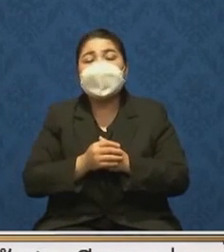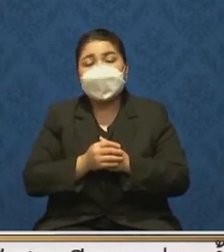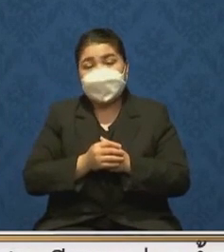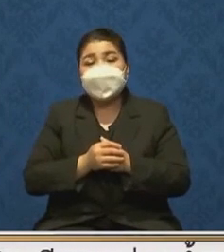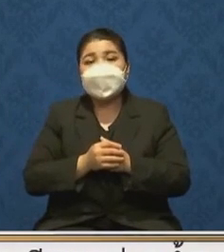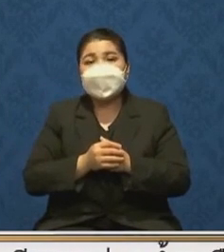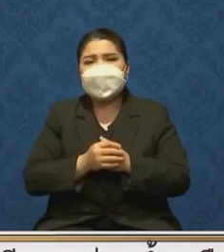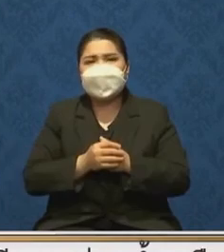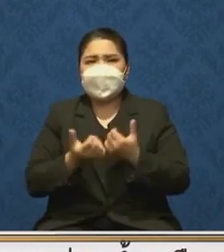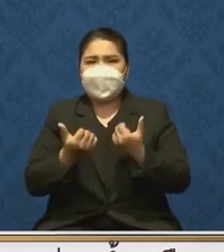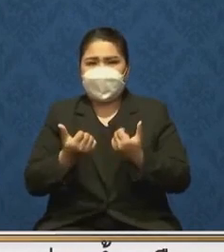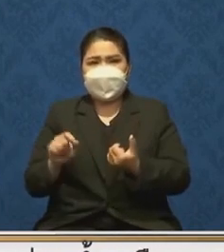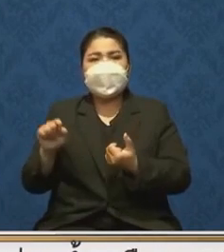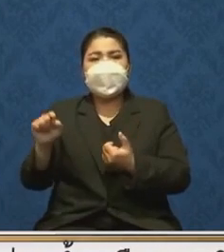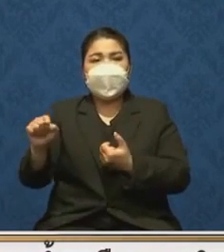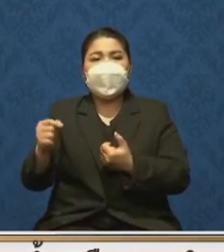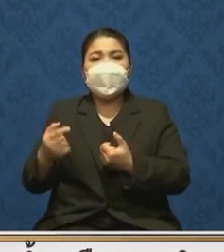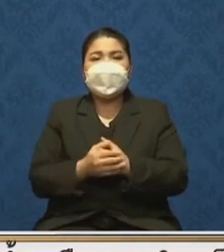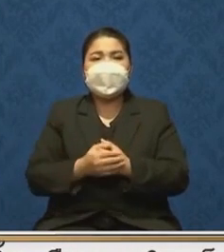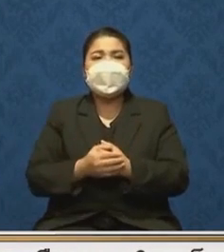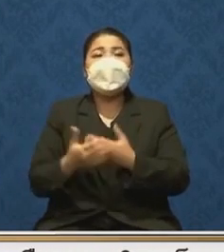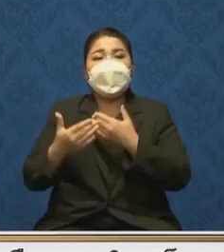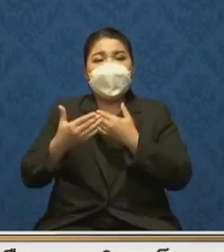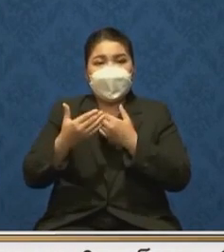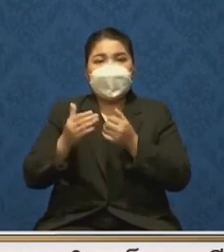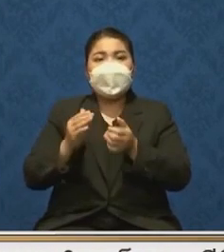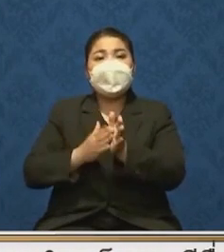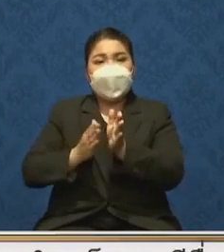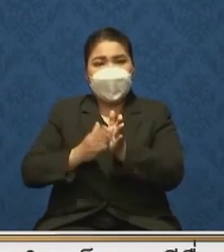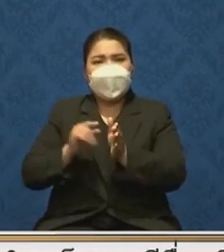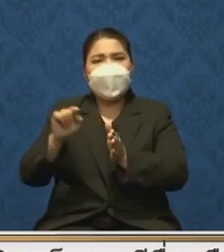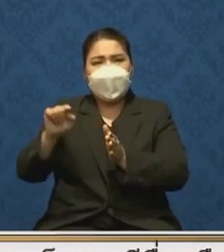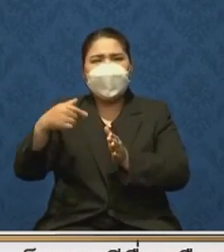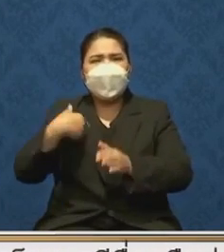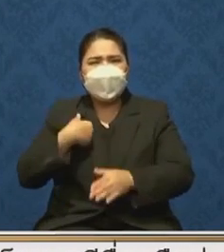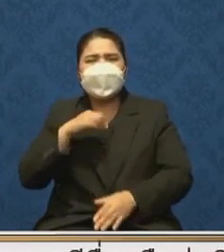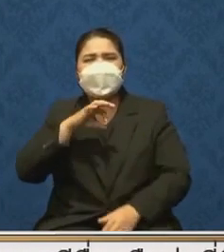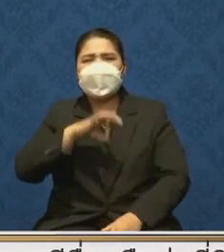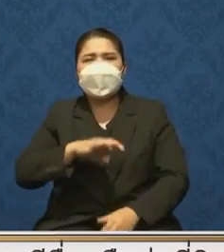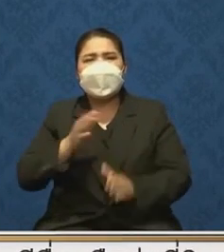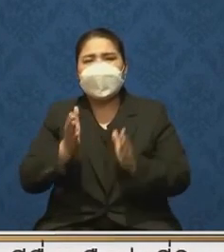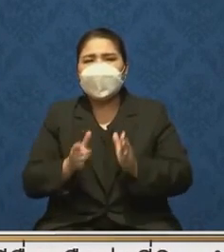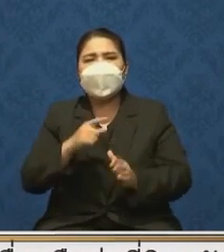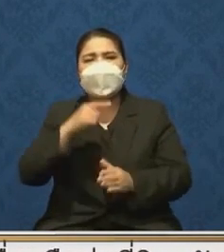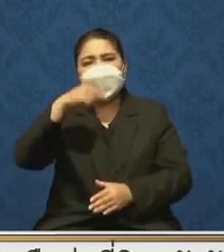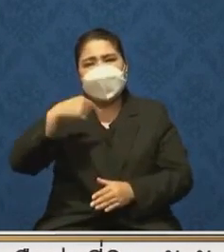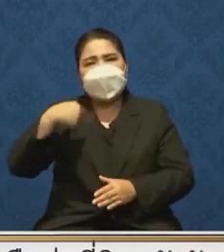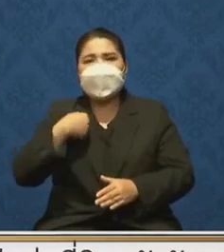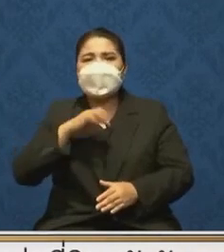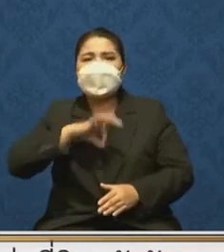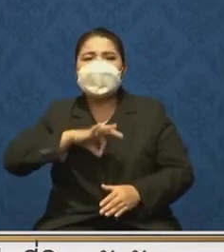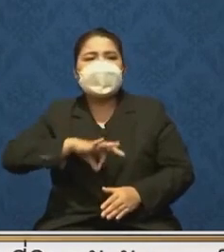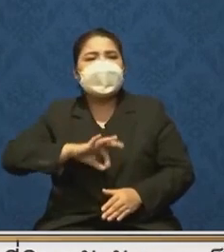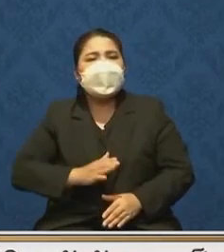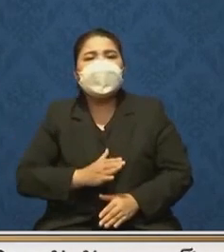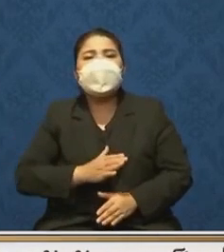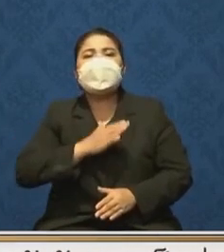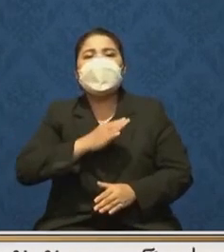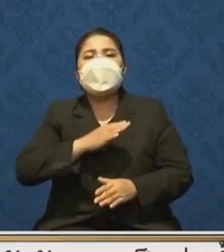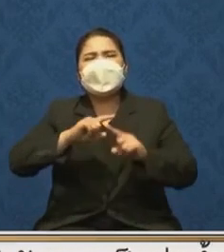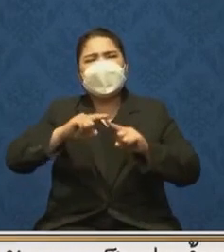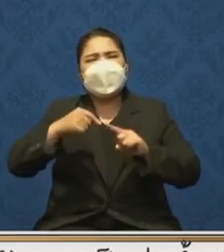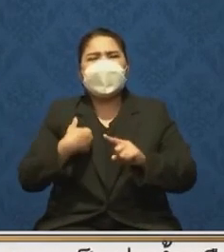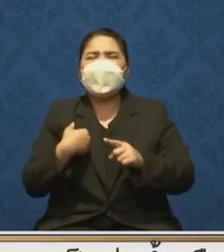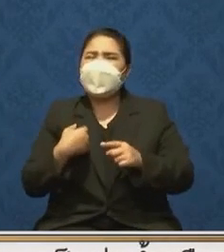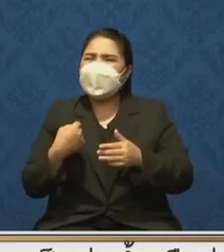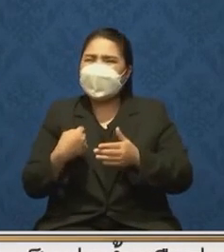ซึ่งคำชมเชยเห่านั้น เป็นที่ภาคคมใจของคนไทยแต่เสียดายครับ เสียดายและน่า